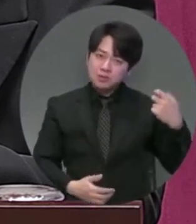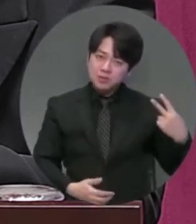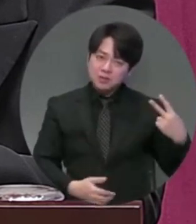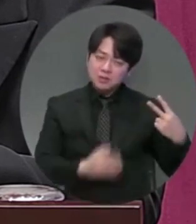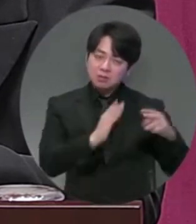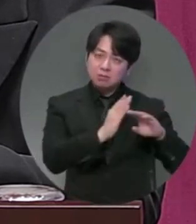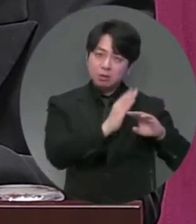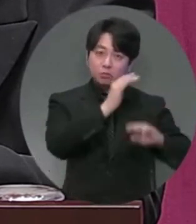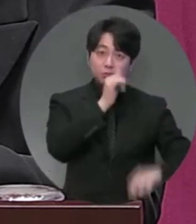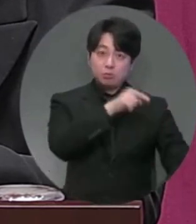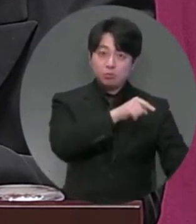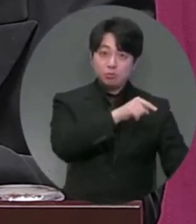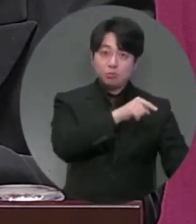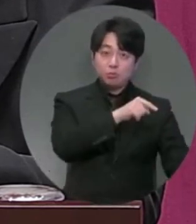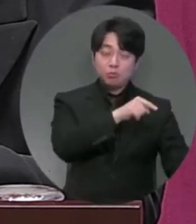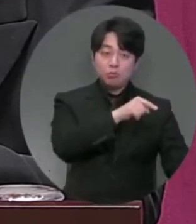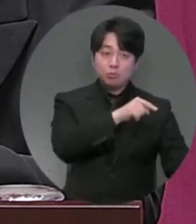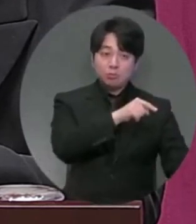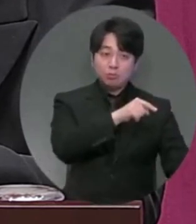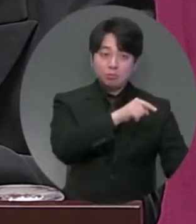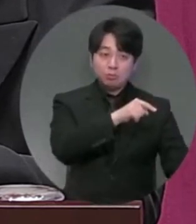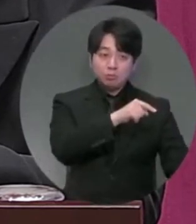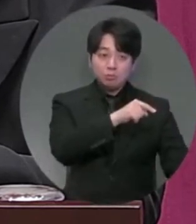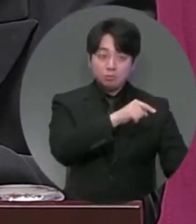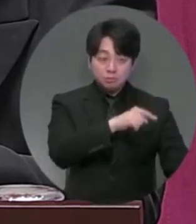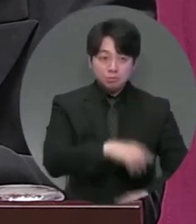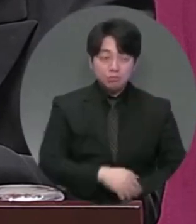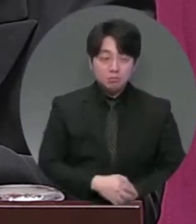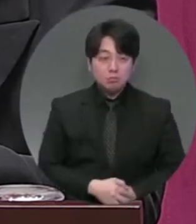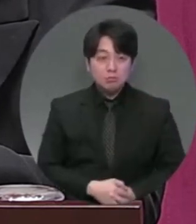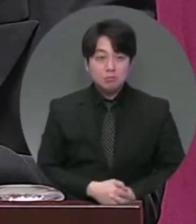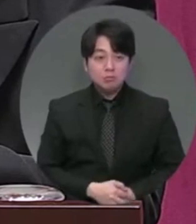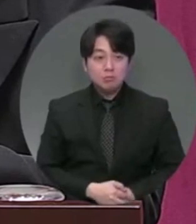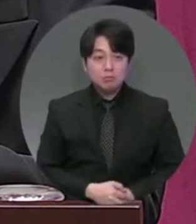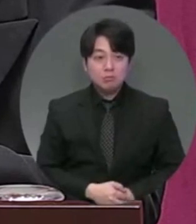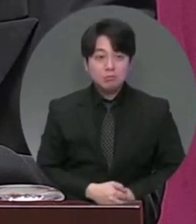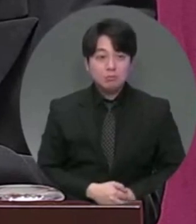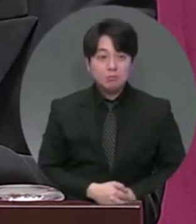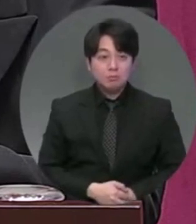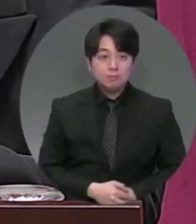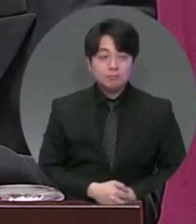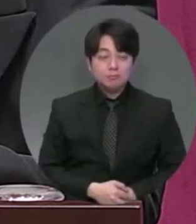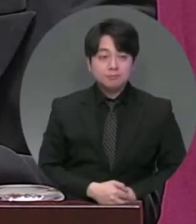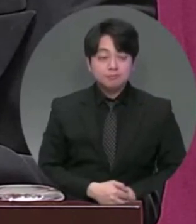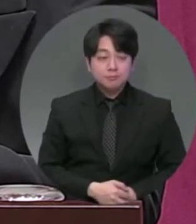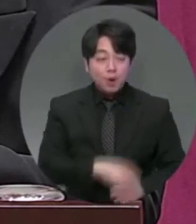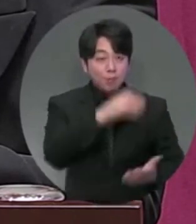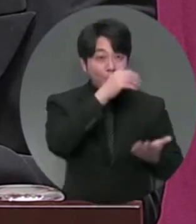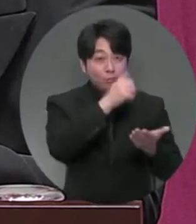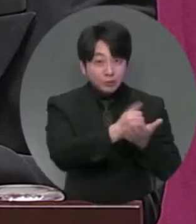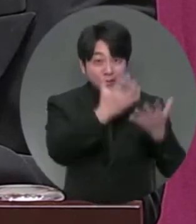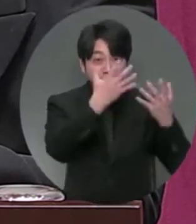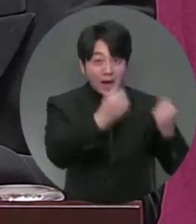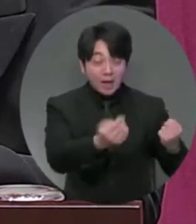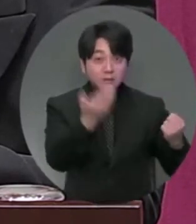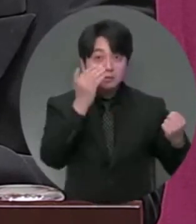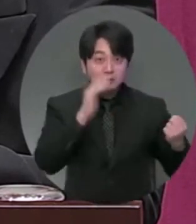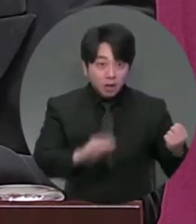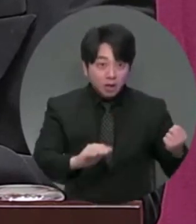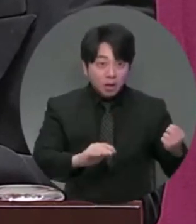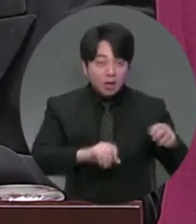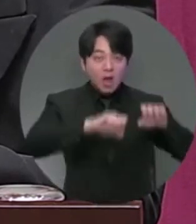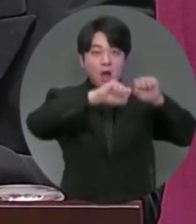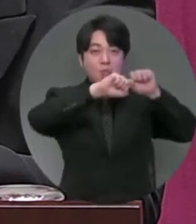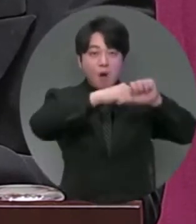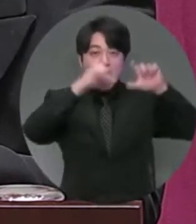세계 평균이 한 32건 정도입니다 대한민국이 한 10위권 정도 되고요 그러니까 범죄는 많은데 유죄율이 떨어지니까